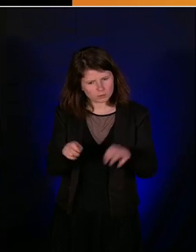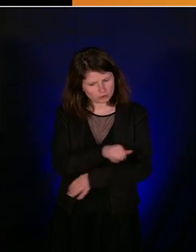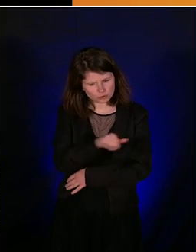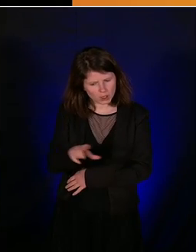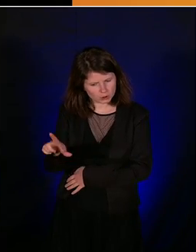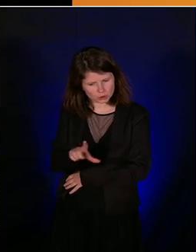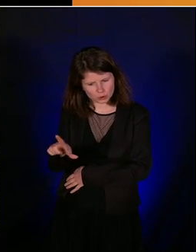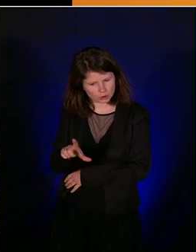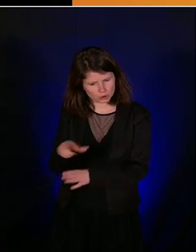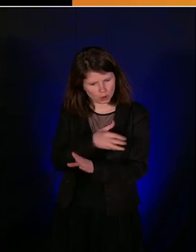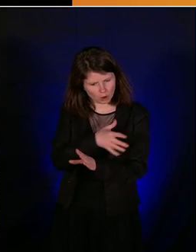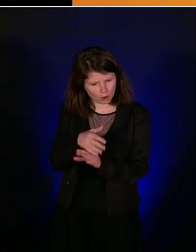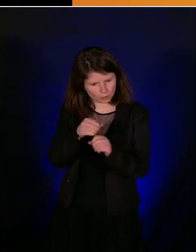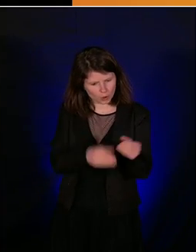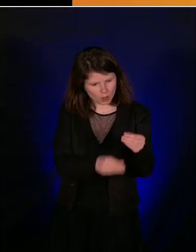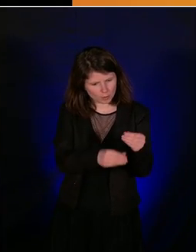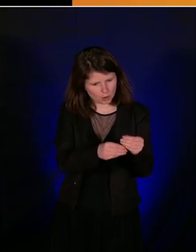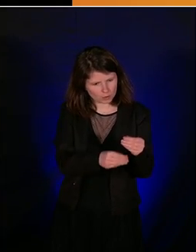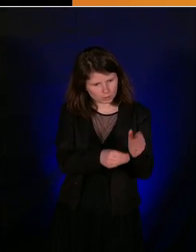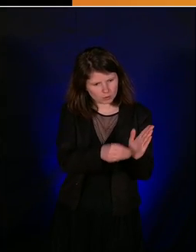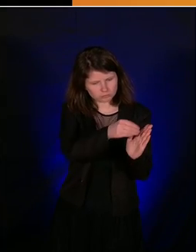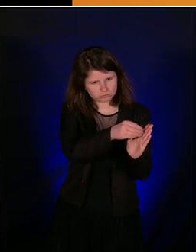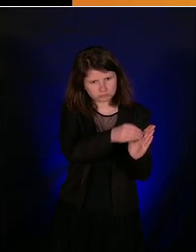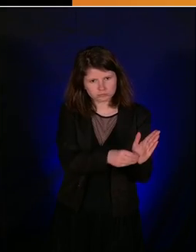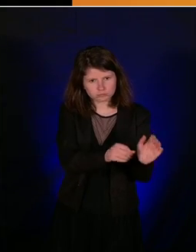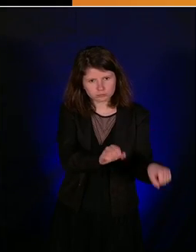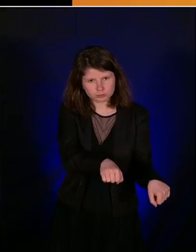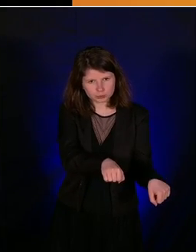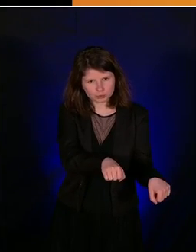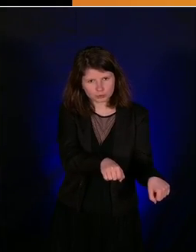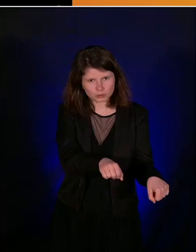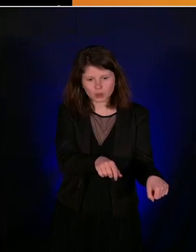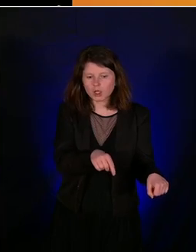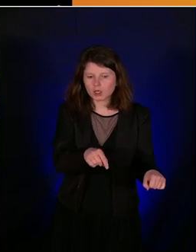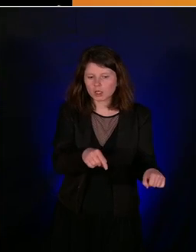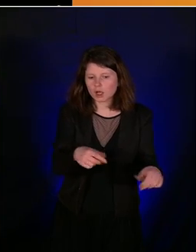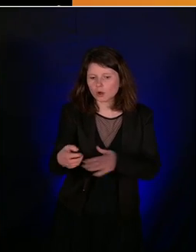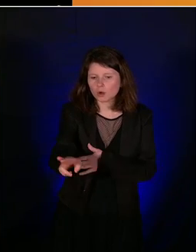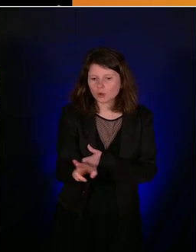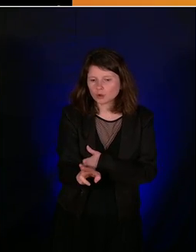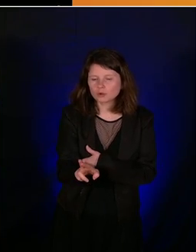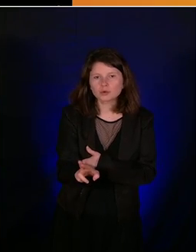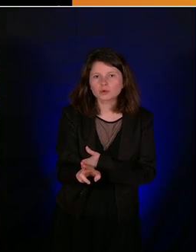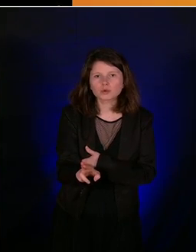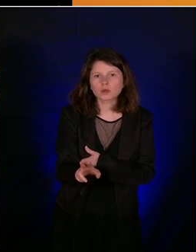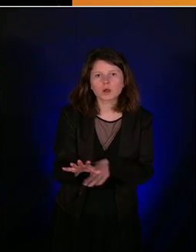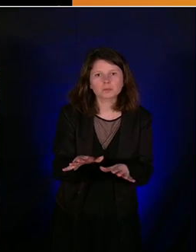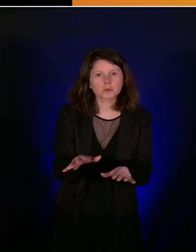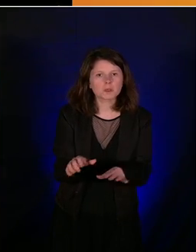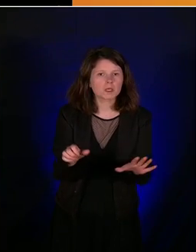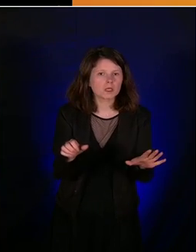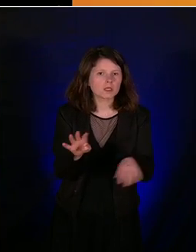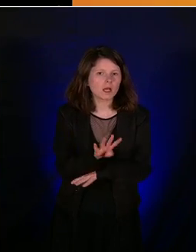pour déposer les amendements et ainsi de suite euh celle-ci va revenir vers 16h 16h30 on la lira on la soumettra au vote